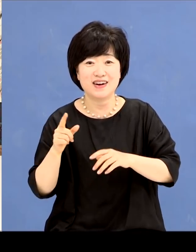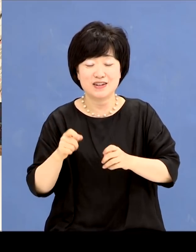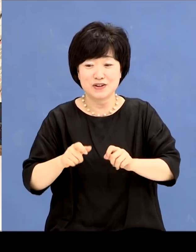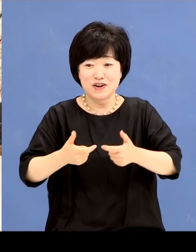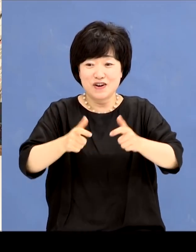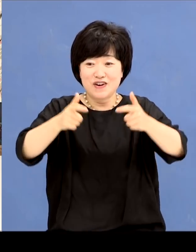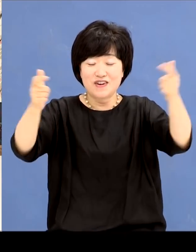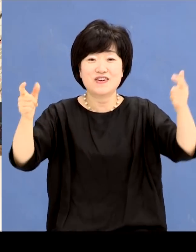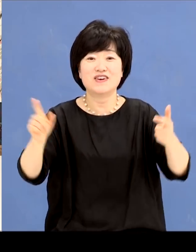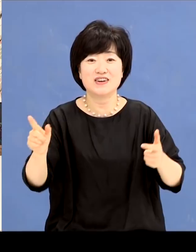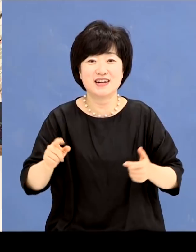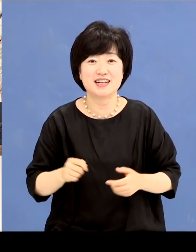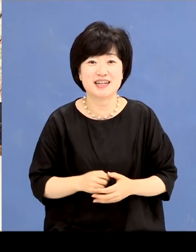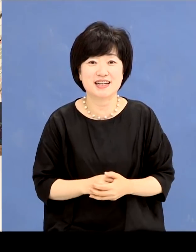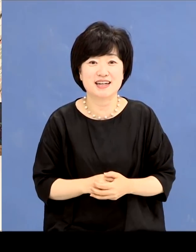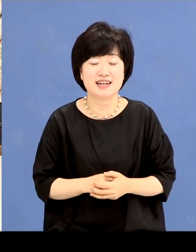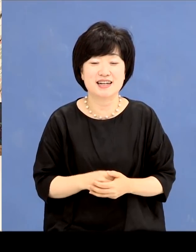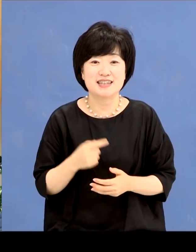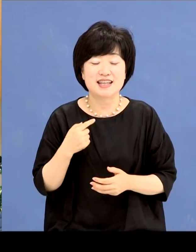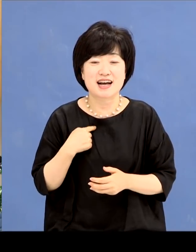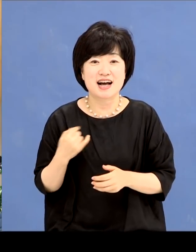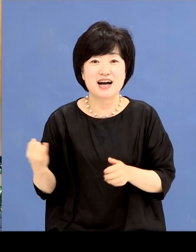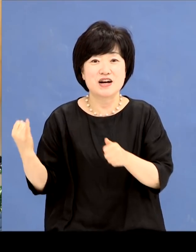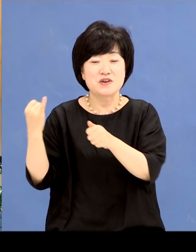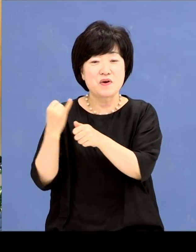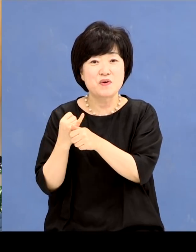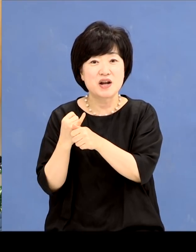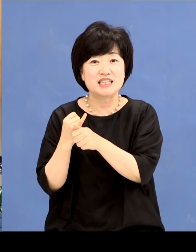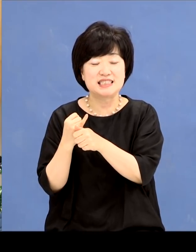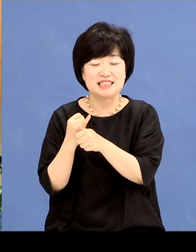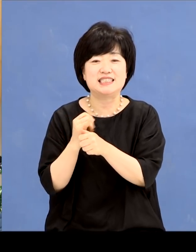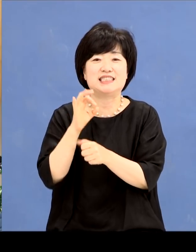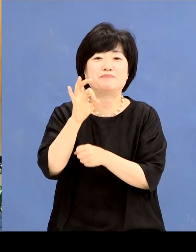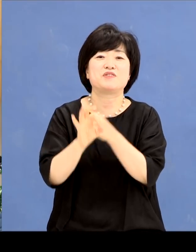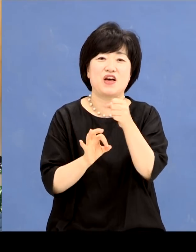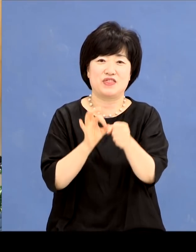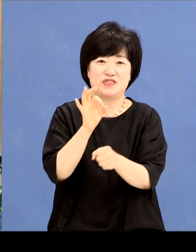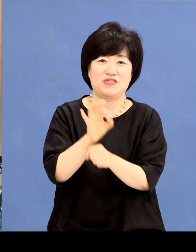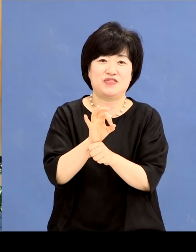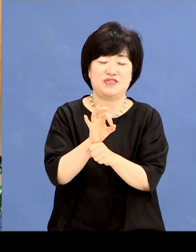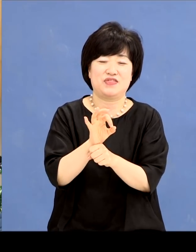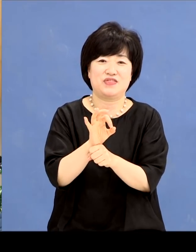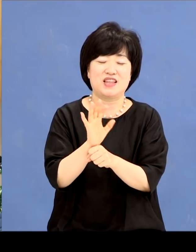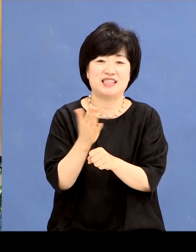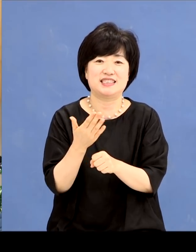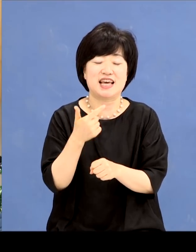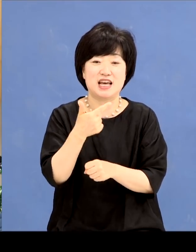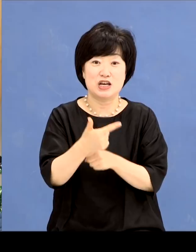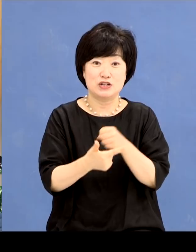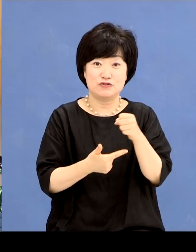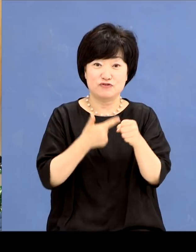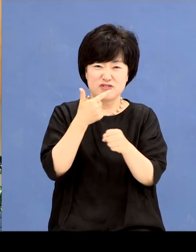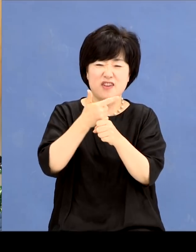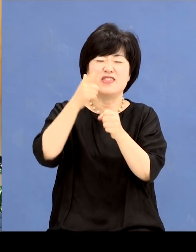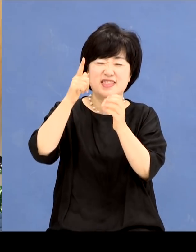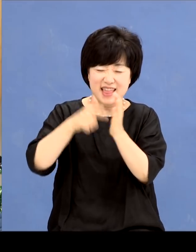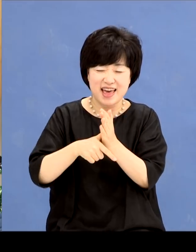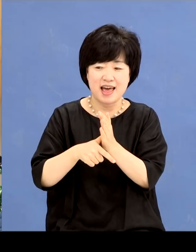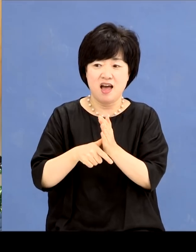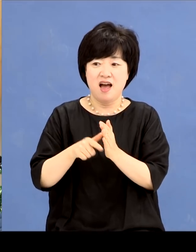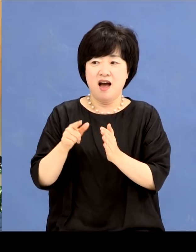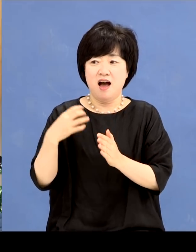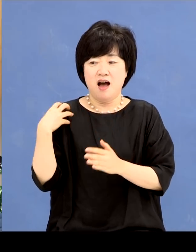커지니까. 규모가 맞아. 계속해서. 네. 맞아. 제가 결혼한 지 지금 10년 정도가 됐는데 한 6년 차에